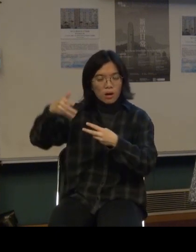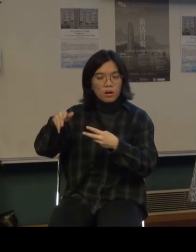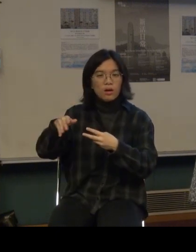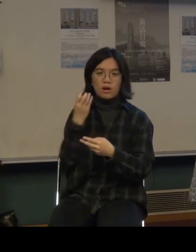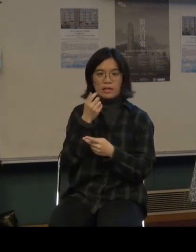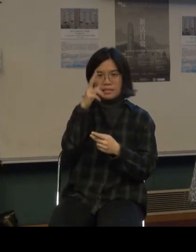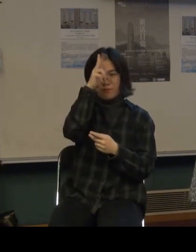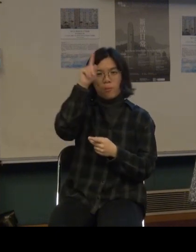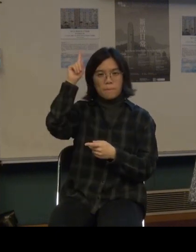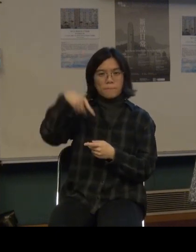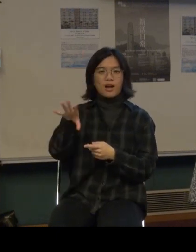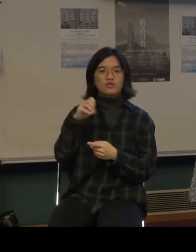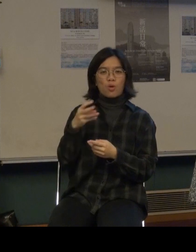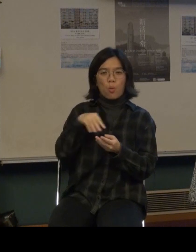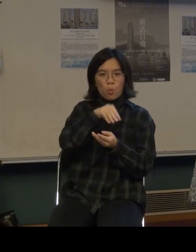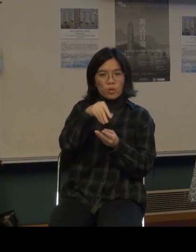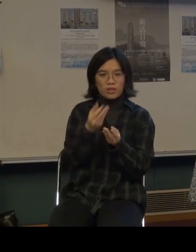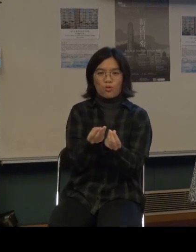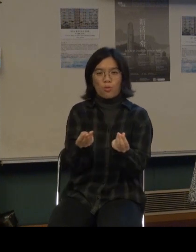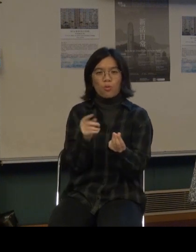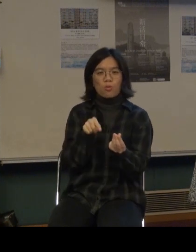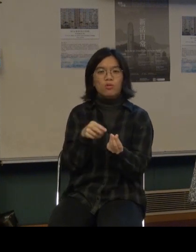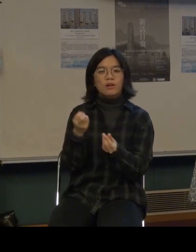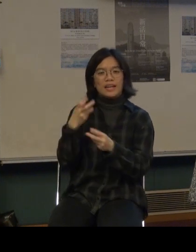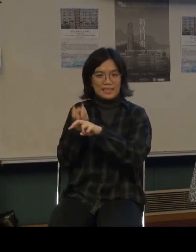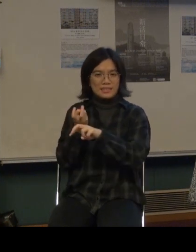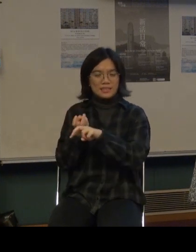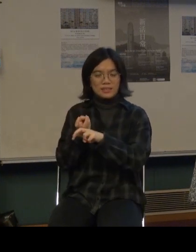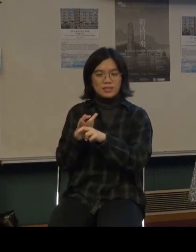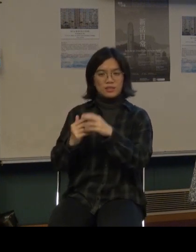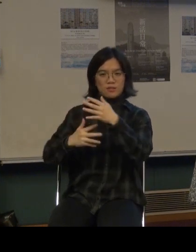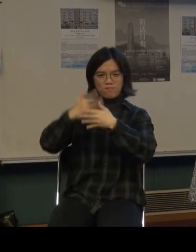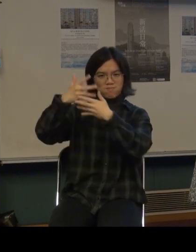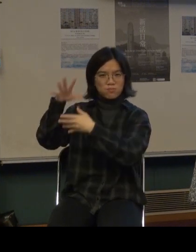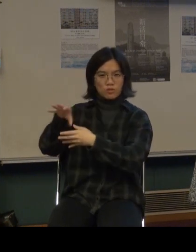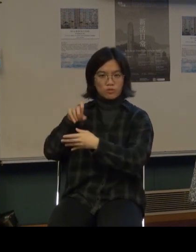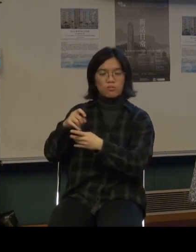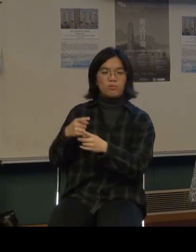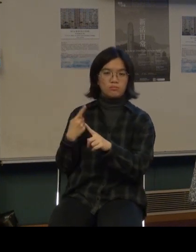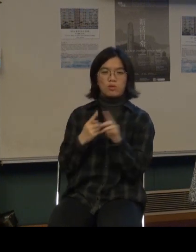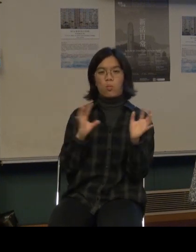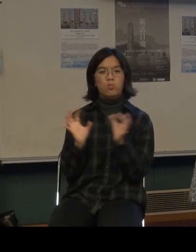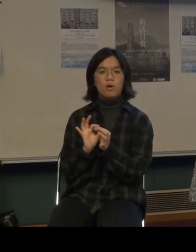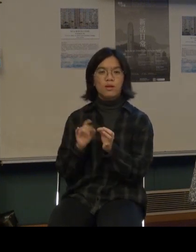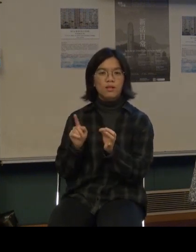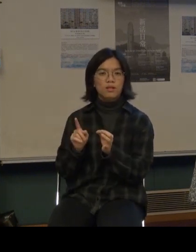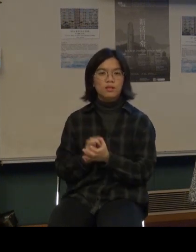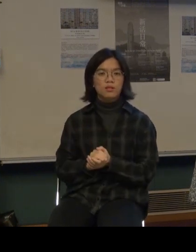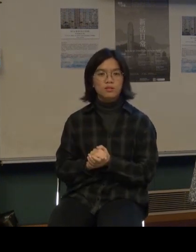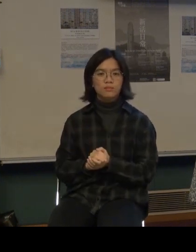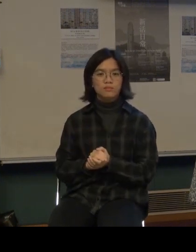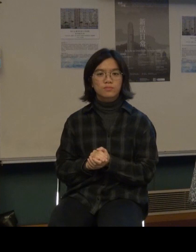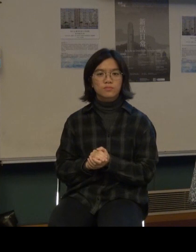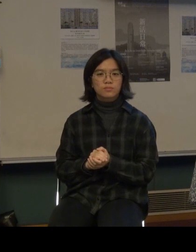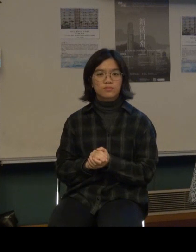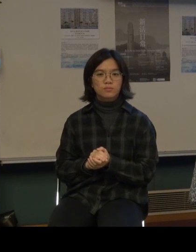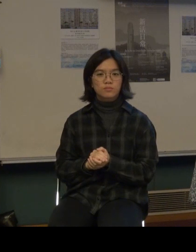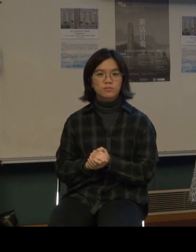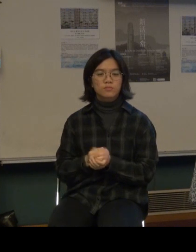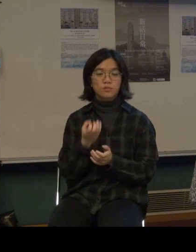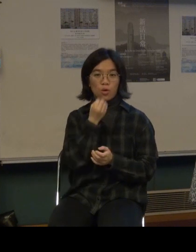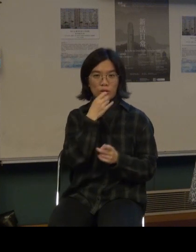混凝土去起樓咧係有關係嘅。 香港咧幾時開始生產